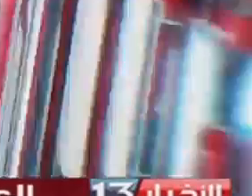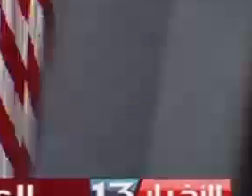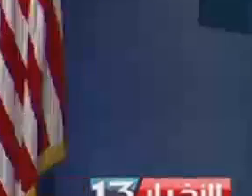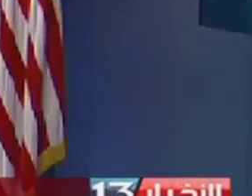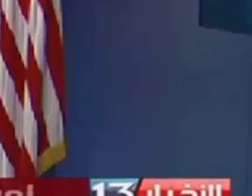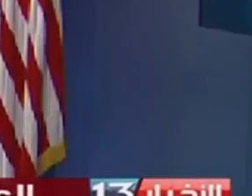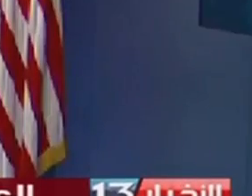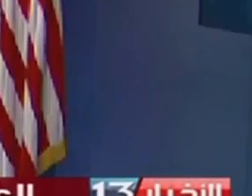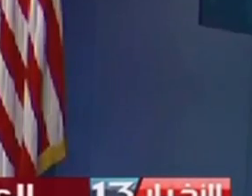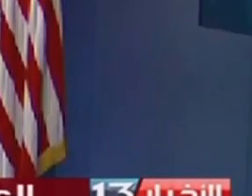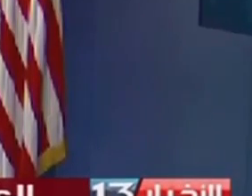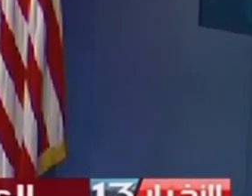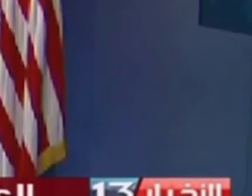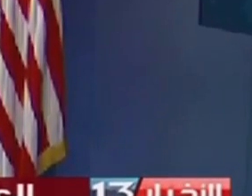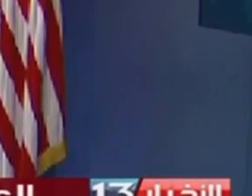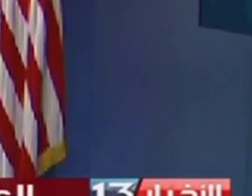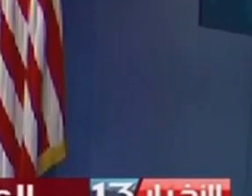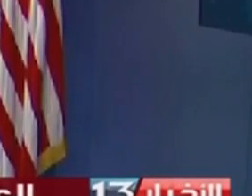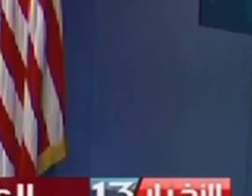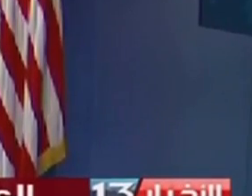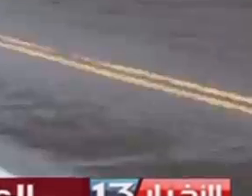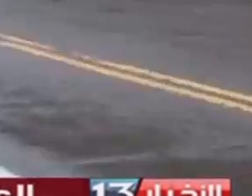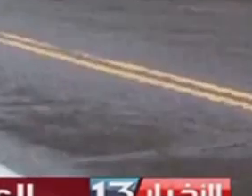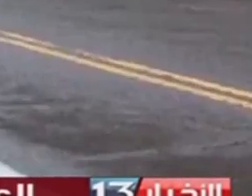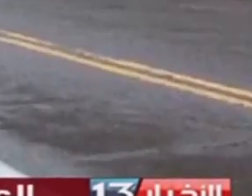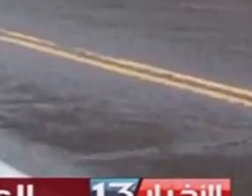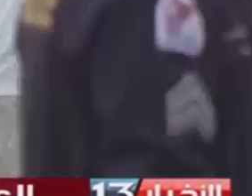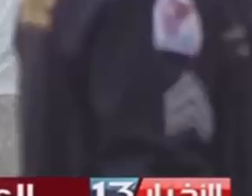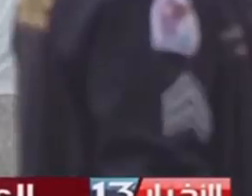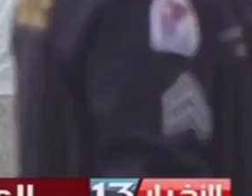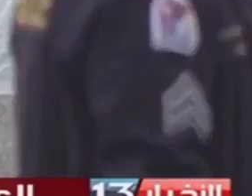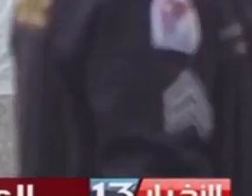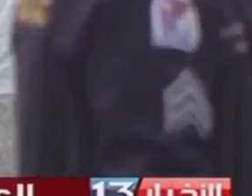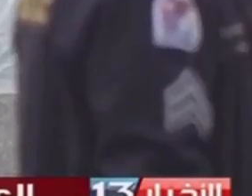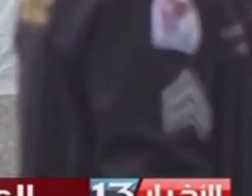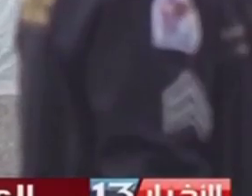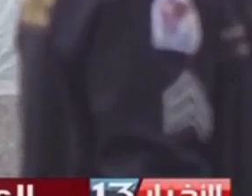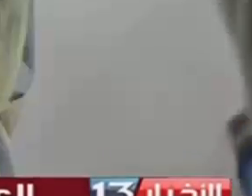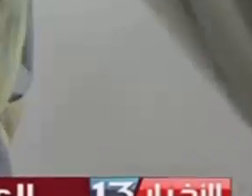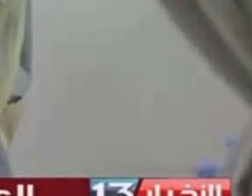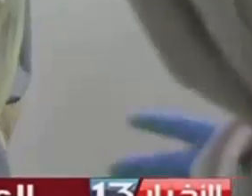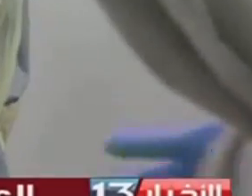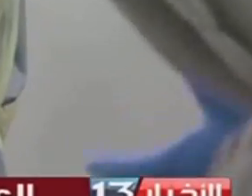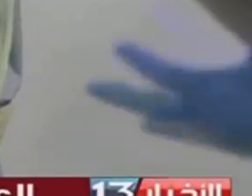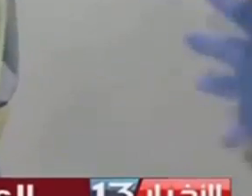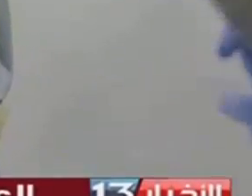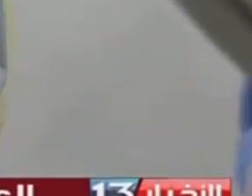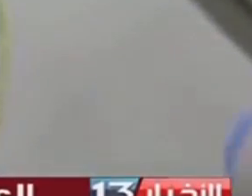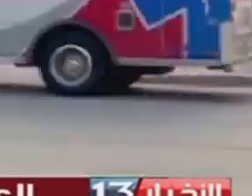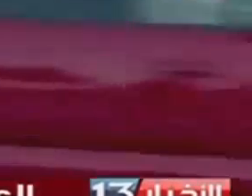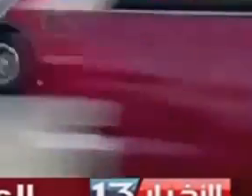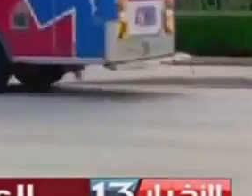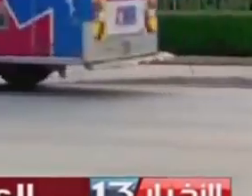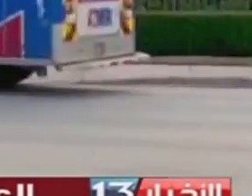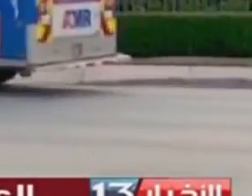ترامب يصعد اللهجة إزاء السلطات الصينية ويتعهد بتحميلها المسؤولية في نشر فيروس كورونا في حال